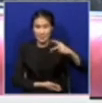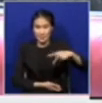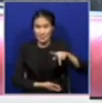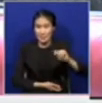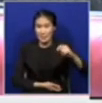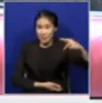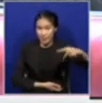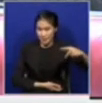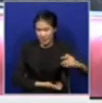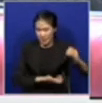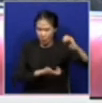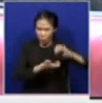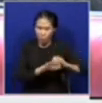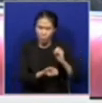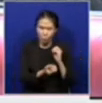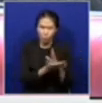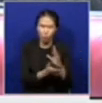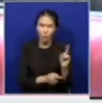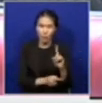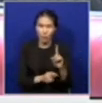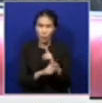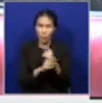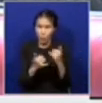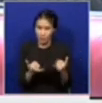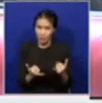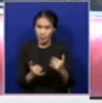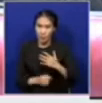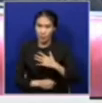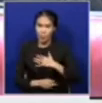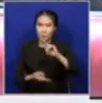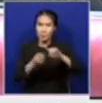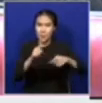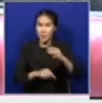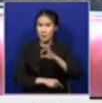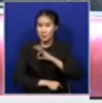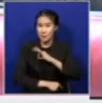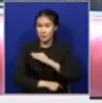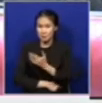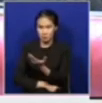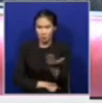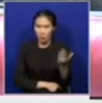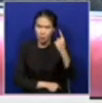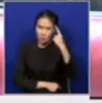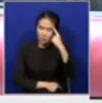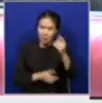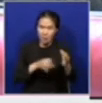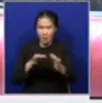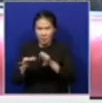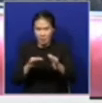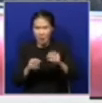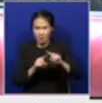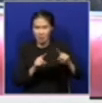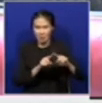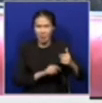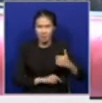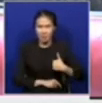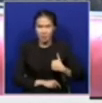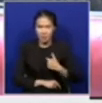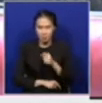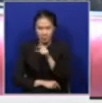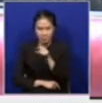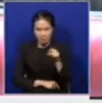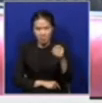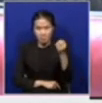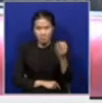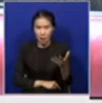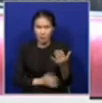CPTPP ซึ่งวันนี้นะครับเพื่อนๆสมาชิกได้มีโอกาสอภิปรายไปเป็นจำนวนมากแล้วก็รายละเอียดส่วน